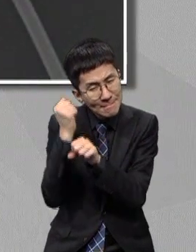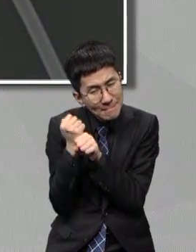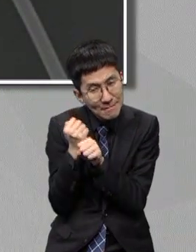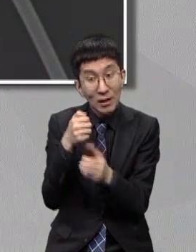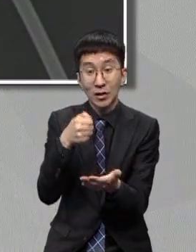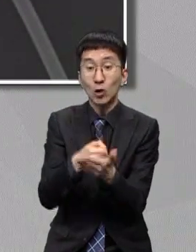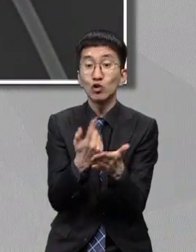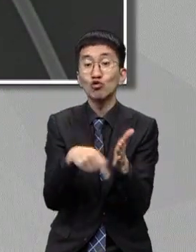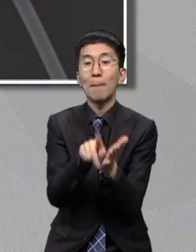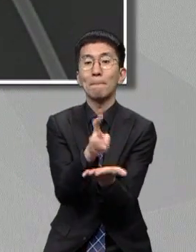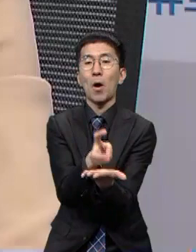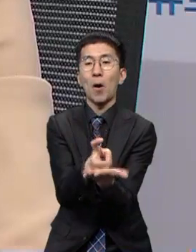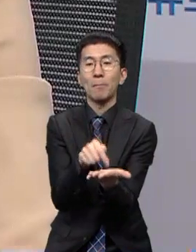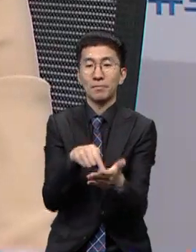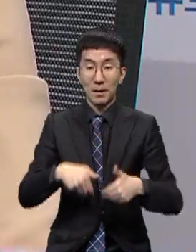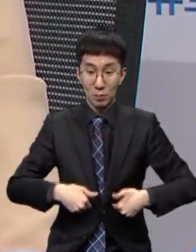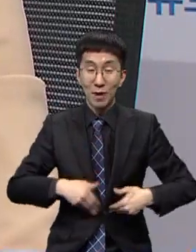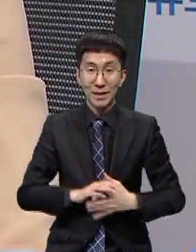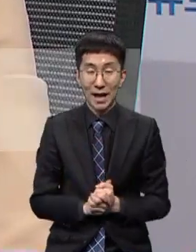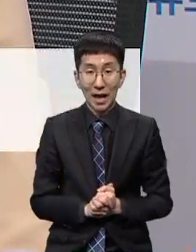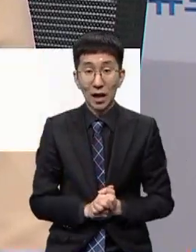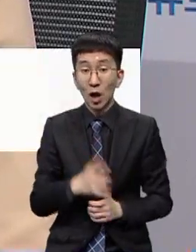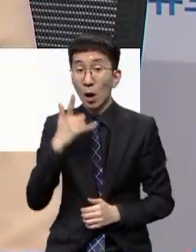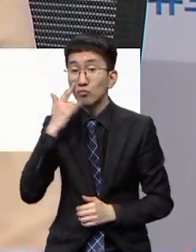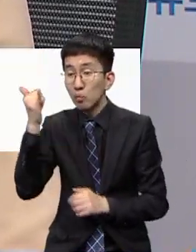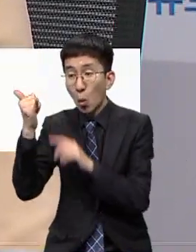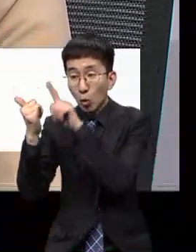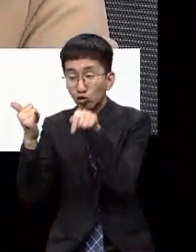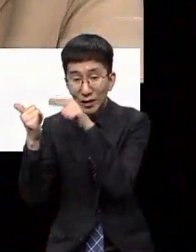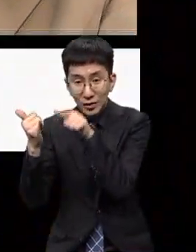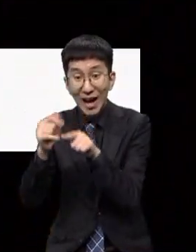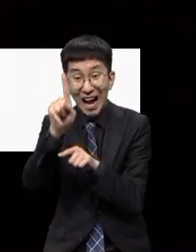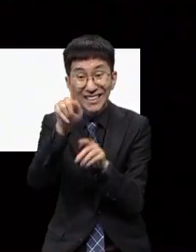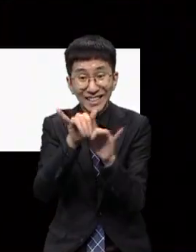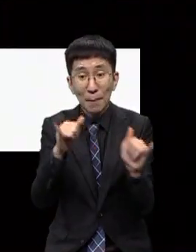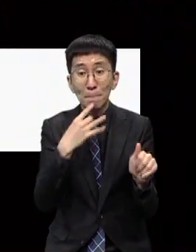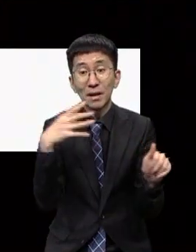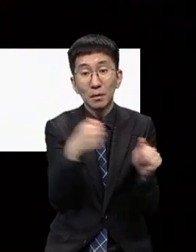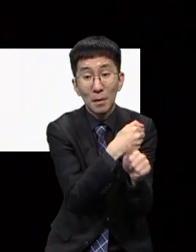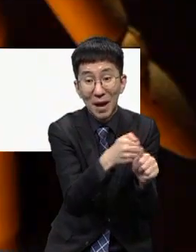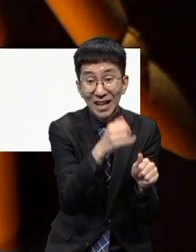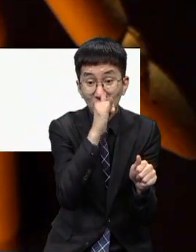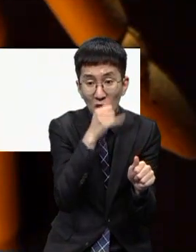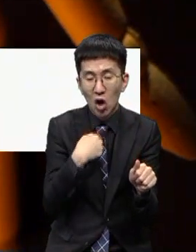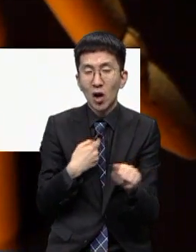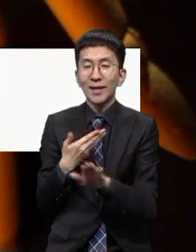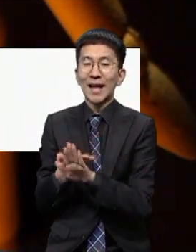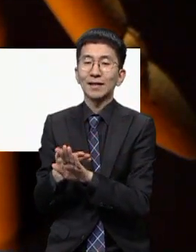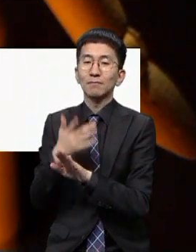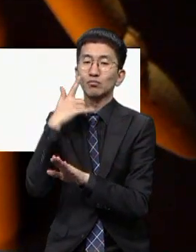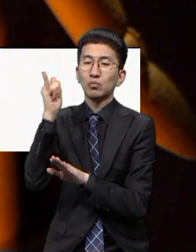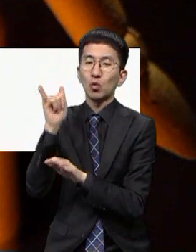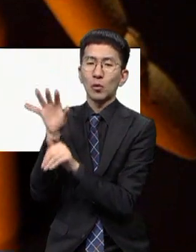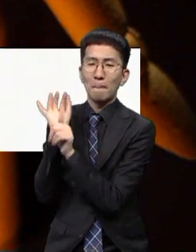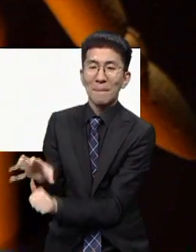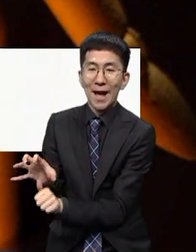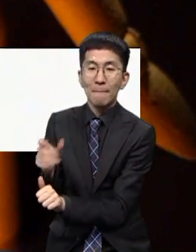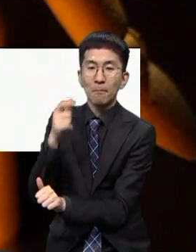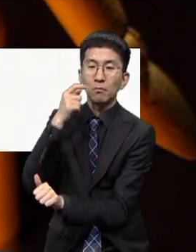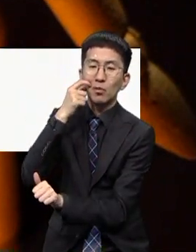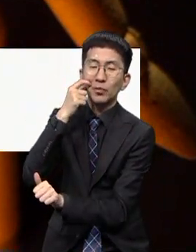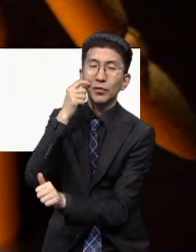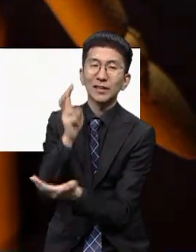있는 제도 마련이 필요합니다. 부모 중 한 명이 가혹행위를 한 경우 다른 부모의 친권을 제한한 근거가 없어 나중에